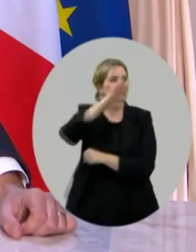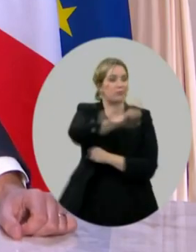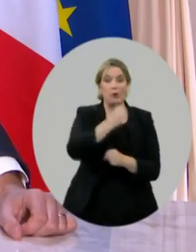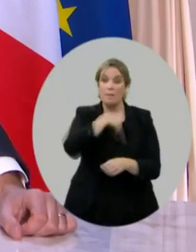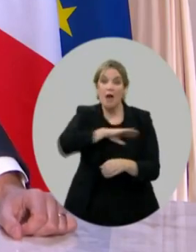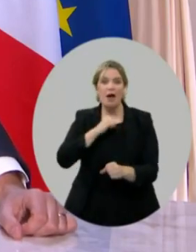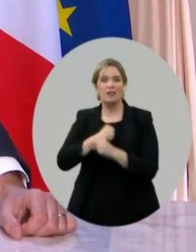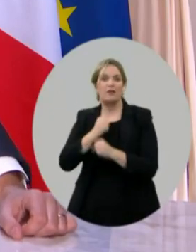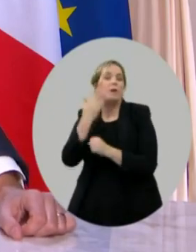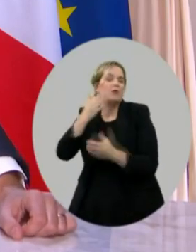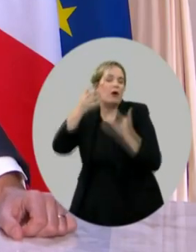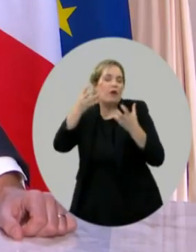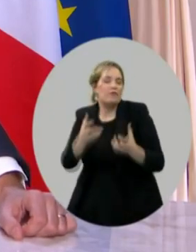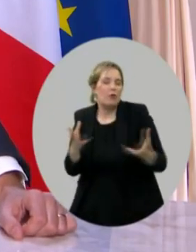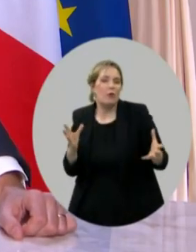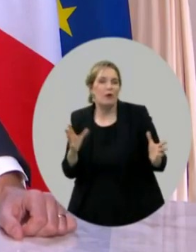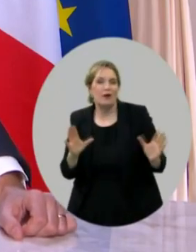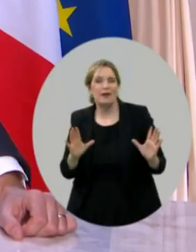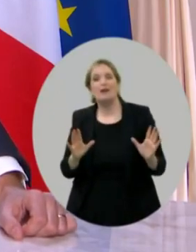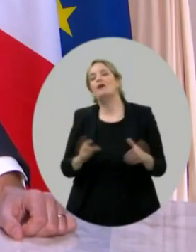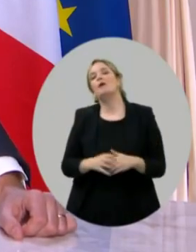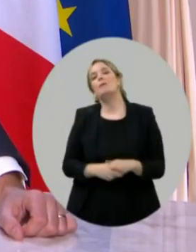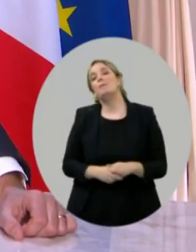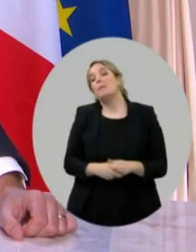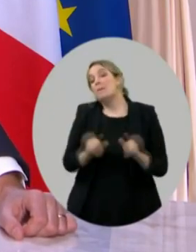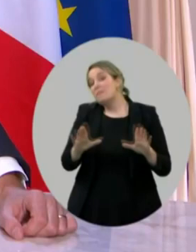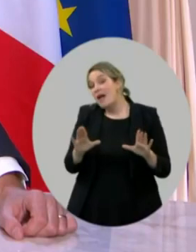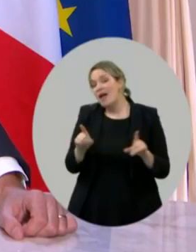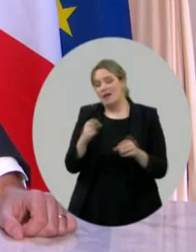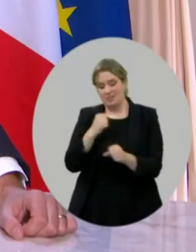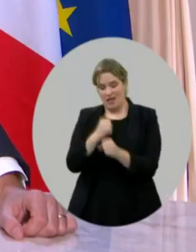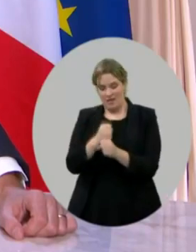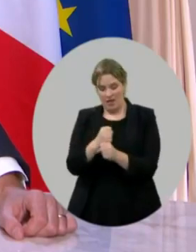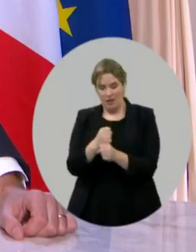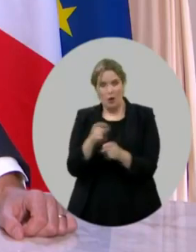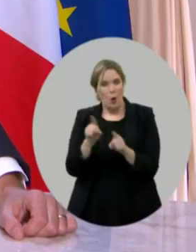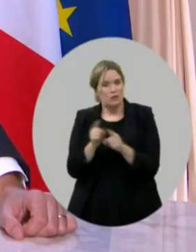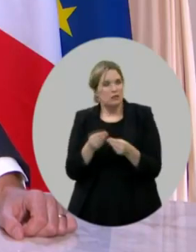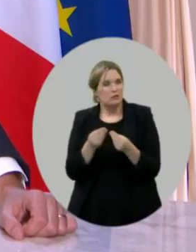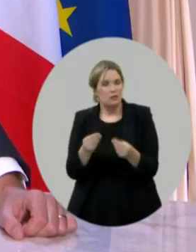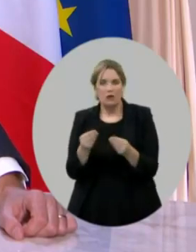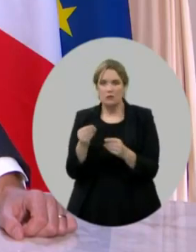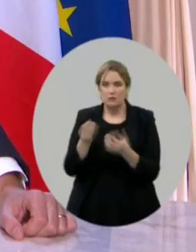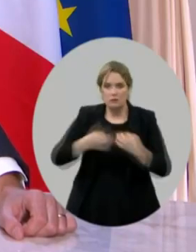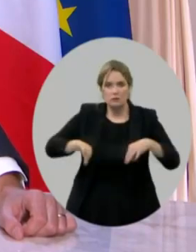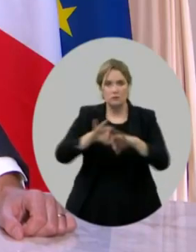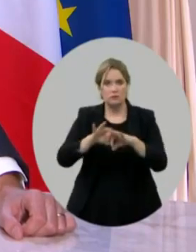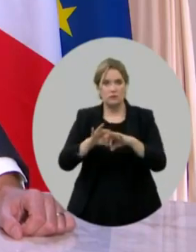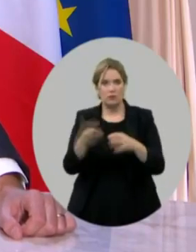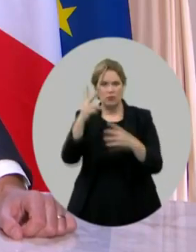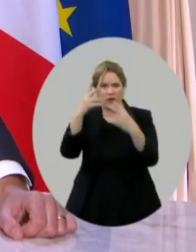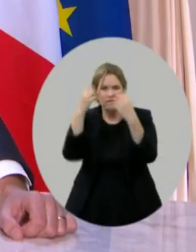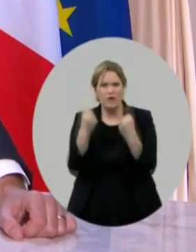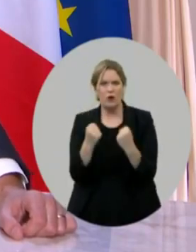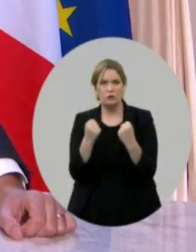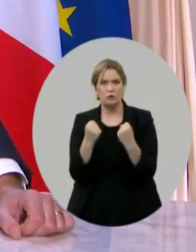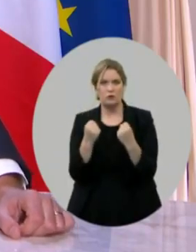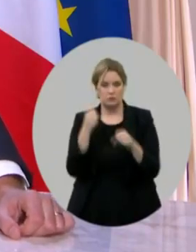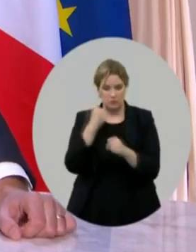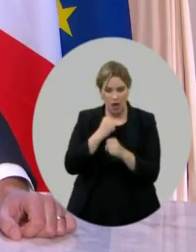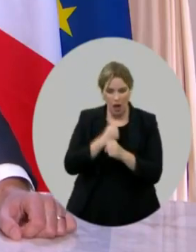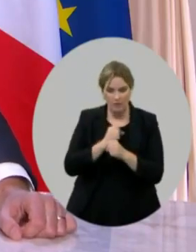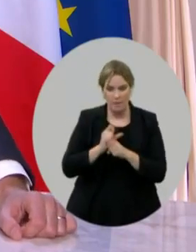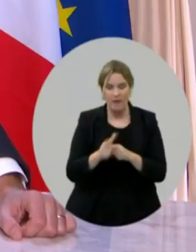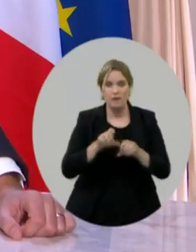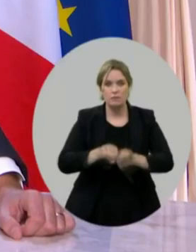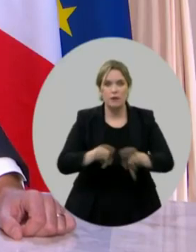si c'est la volonté que chacun porte. Mais c'est aussi par le travail que notre nation sera plus forte, parce qu'elle produira, parce